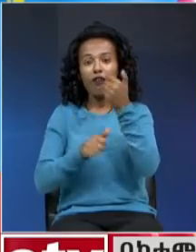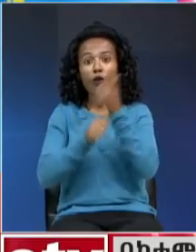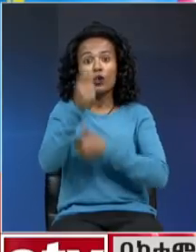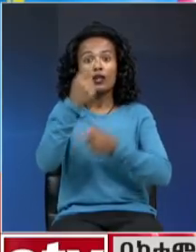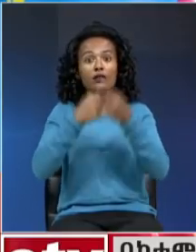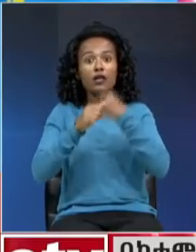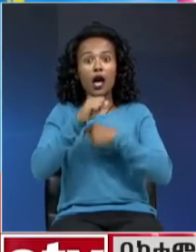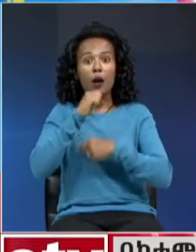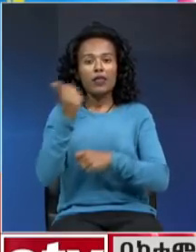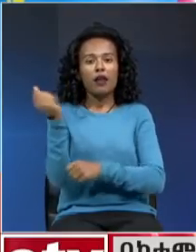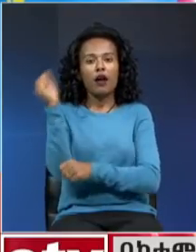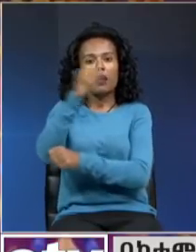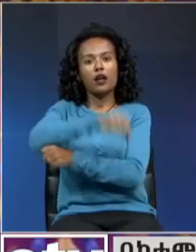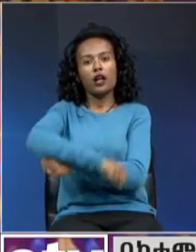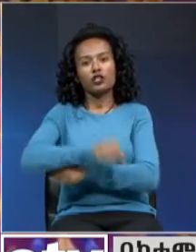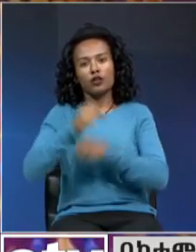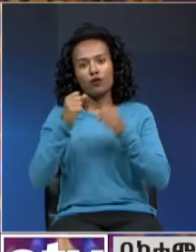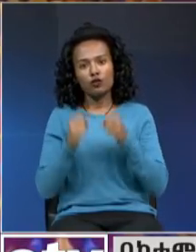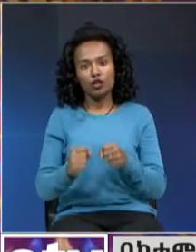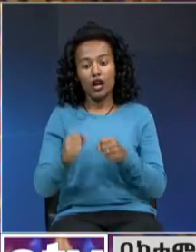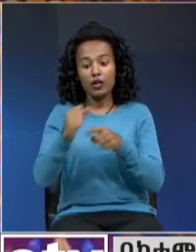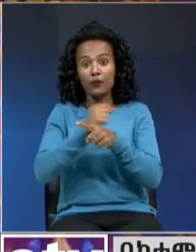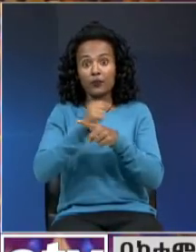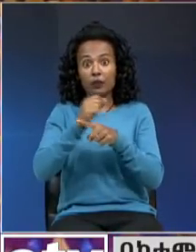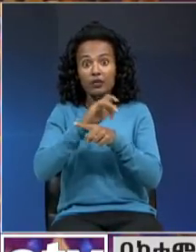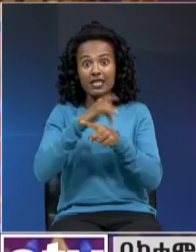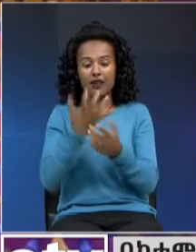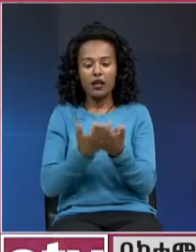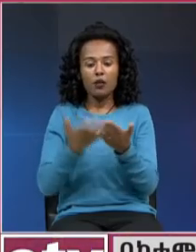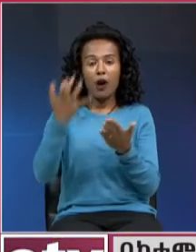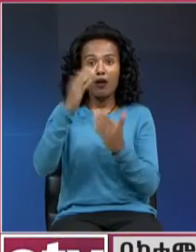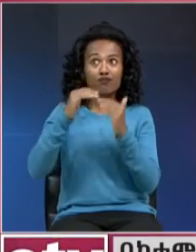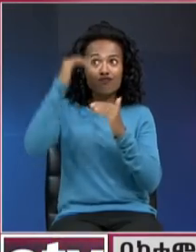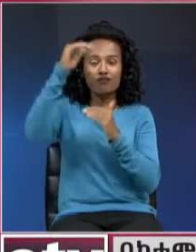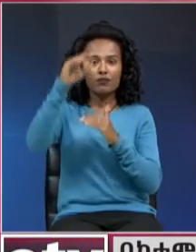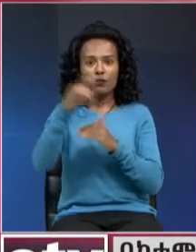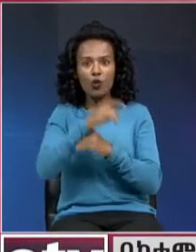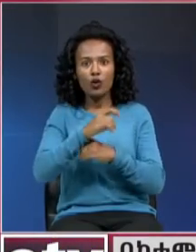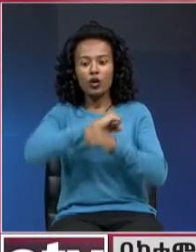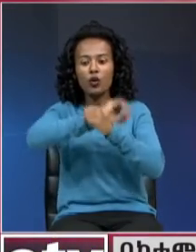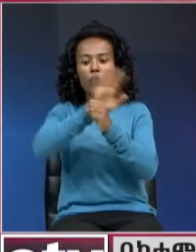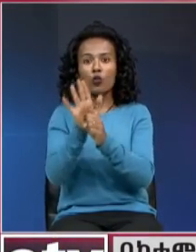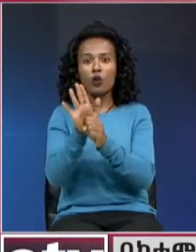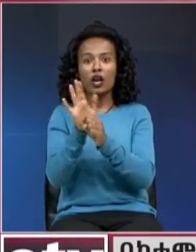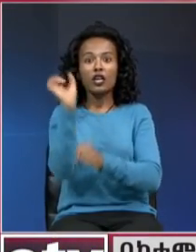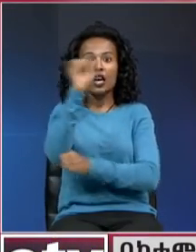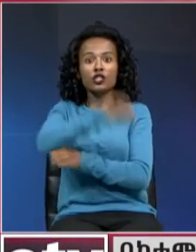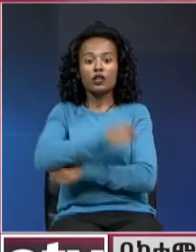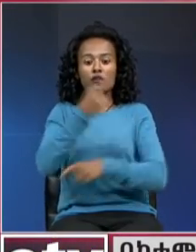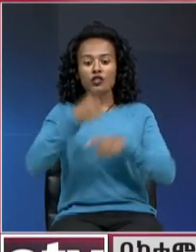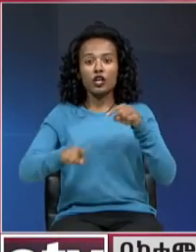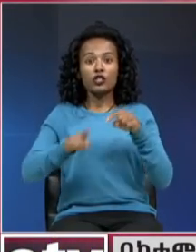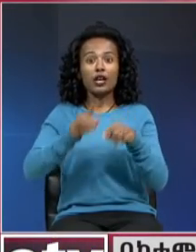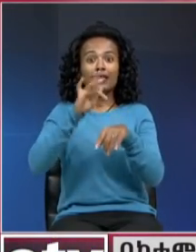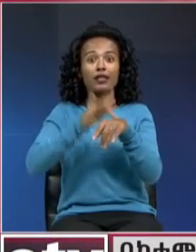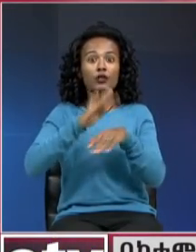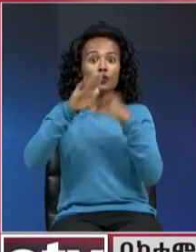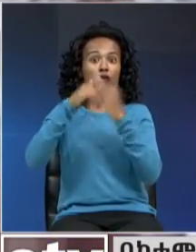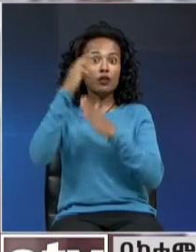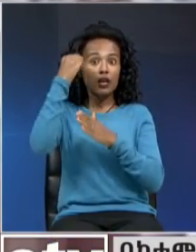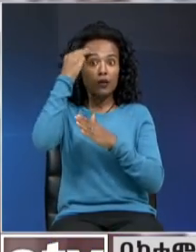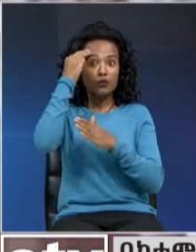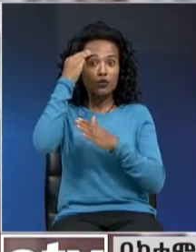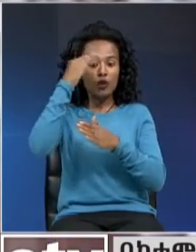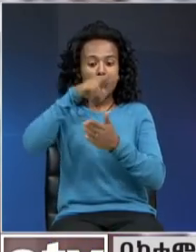ሳያስከትል ልናሸንፈው እንችላለን። በስልጣኔና በሀብት ቁንጮ መሆን ኮሮናን ሊያሸንፍ እንዳልቻለ የጠቀሱት ጠቅላይ ሚኒስትር አብይ አህመድ